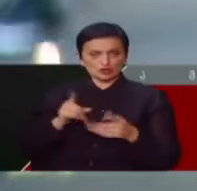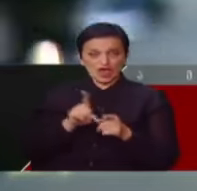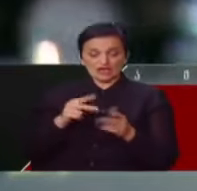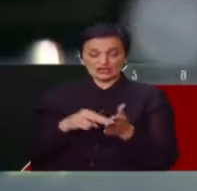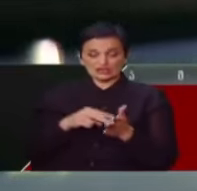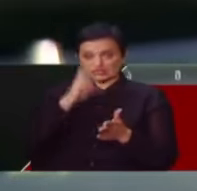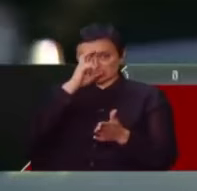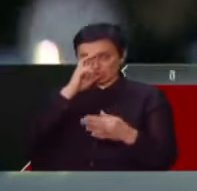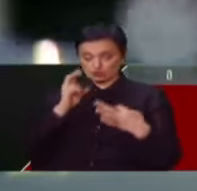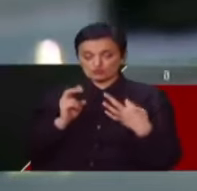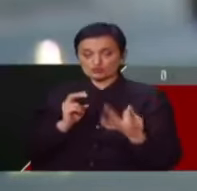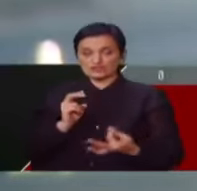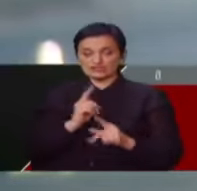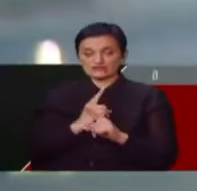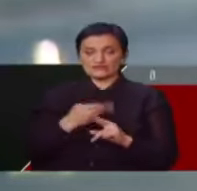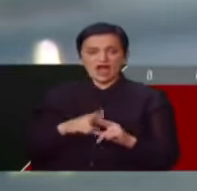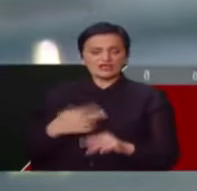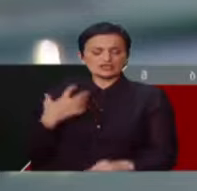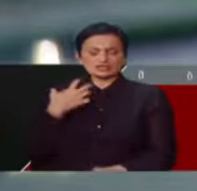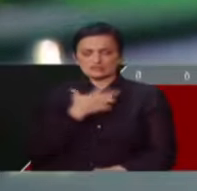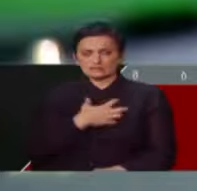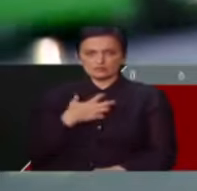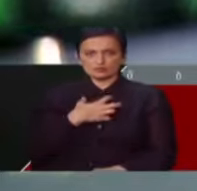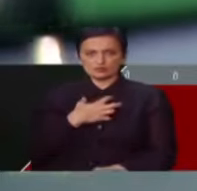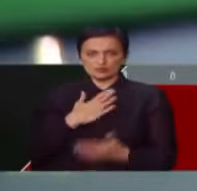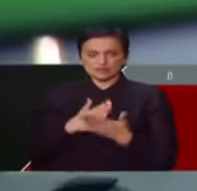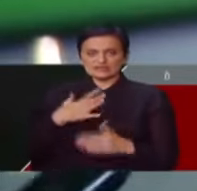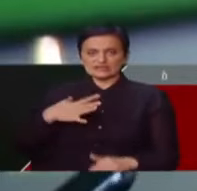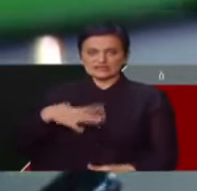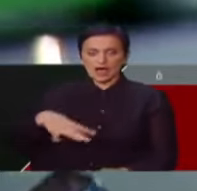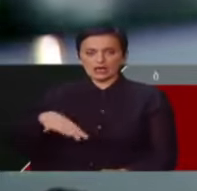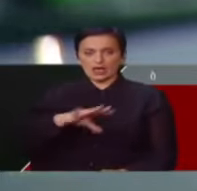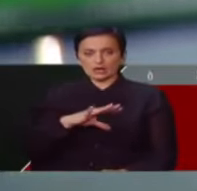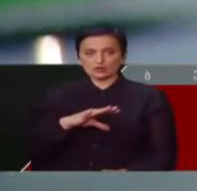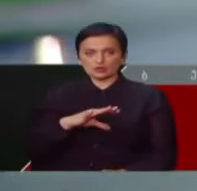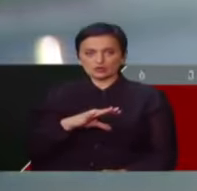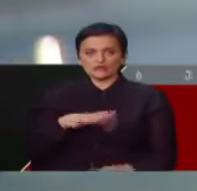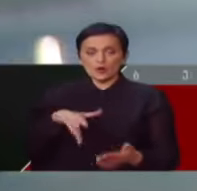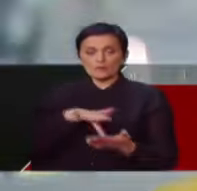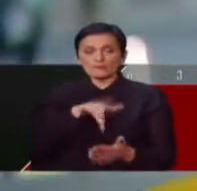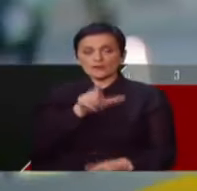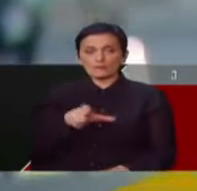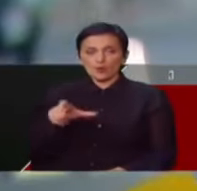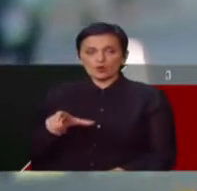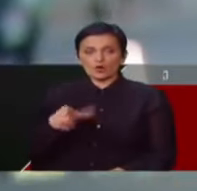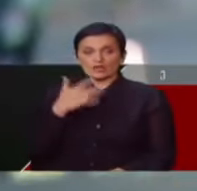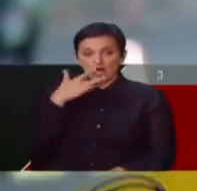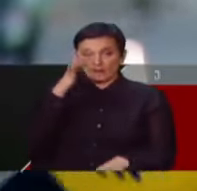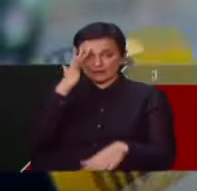սախոցիպով դյունիս մուադգիլստը, ես արիս սասիցոց խլո մոմենտի սակարտոլուս մոգալակե էիպիստիս